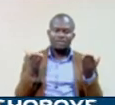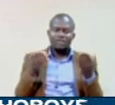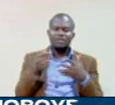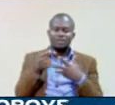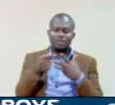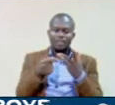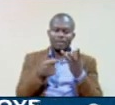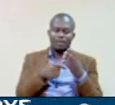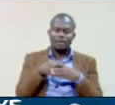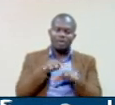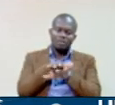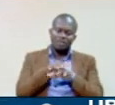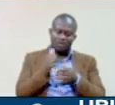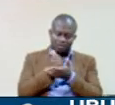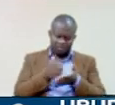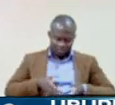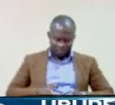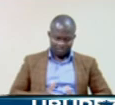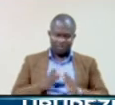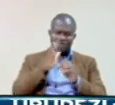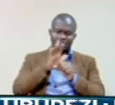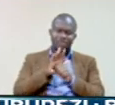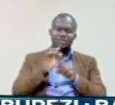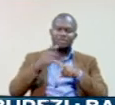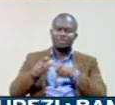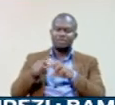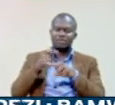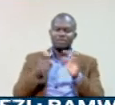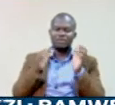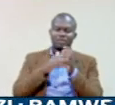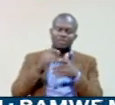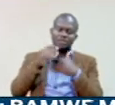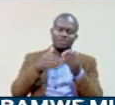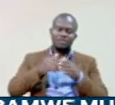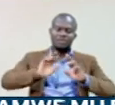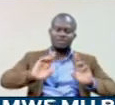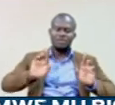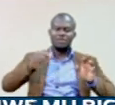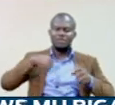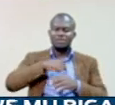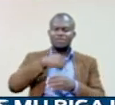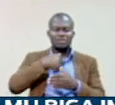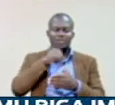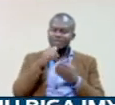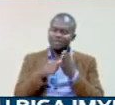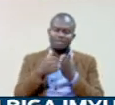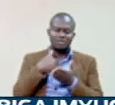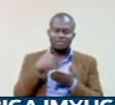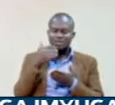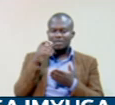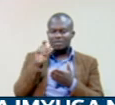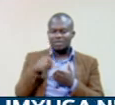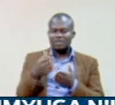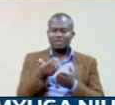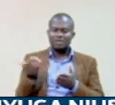amajeniteri amafi akubyarira imbyeyi z'ubwoko bwiza kandi ibyo twarabyiteguye turabifite nta kibazo dufite kugira ngo twakenera